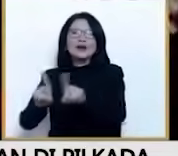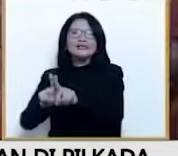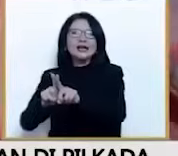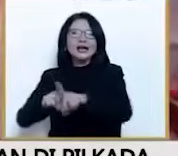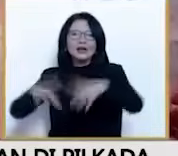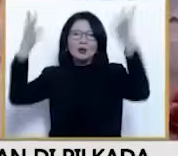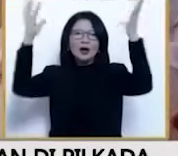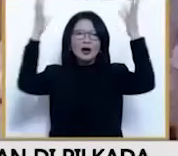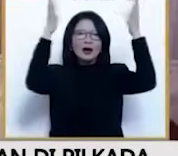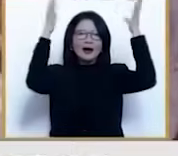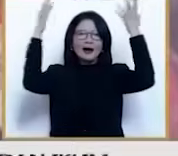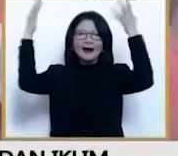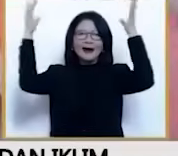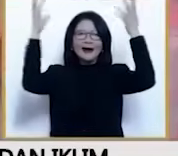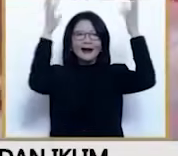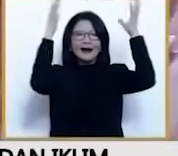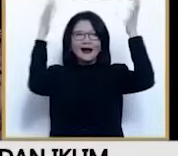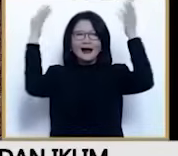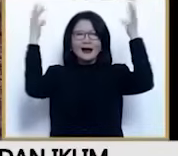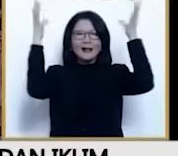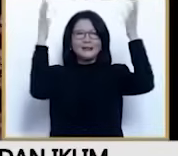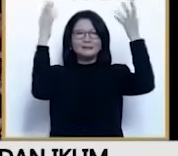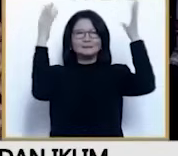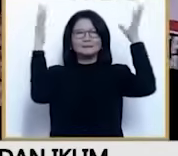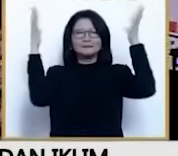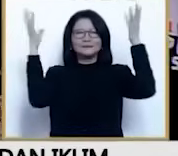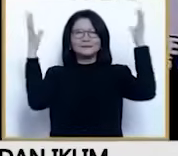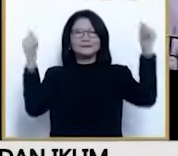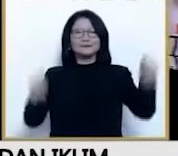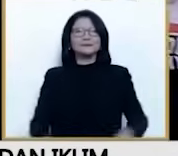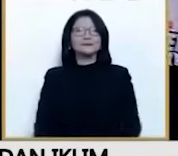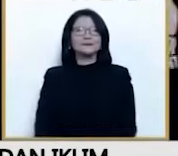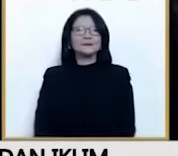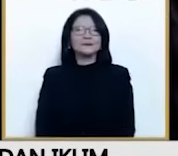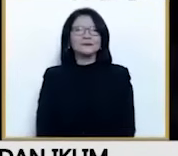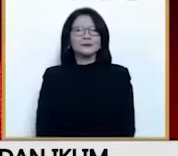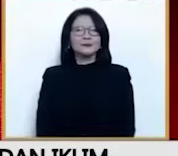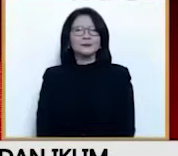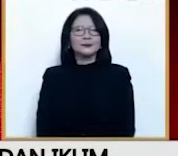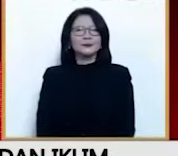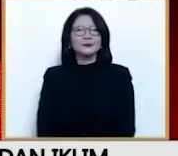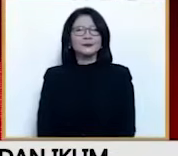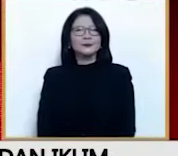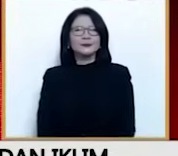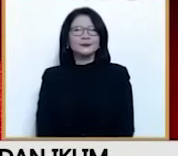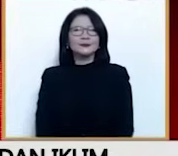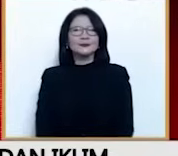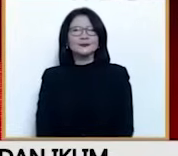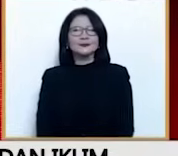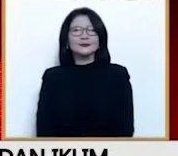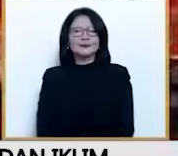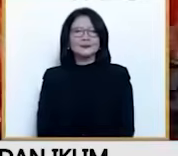calon wakil gubernur DKI Jakarta untuk nomor urut 1 dan juga nomor urut 2.